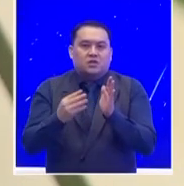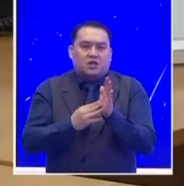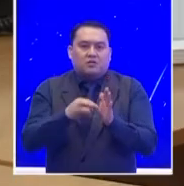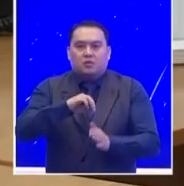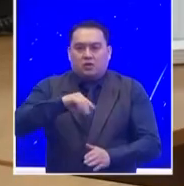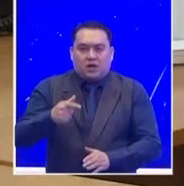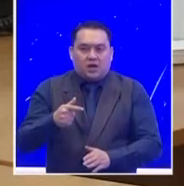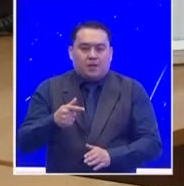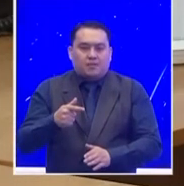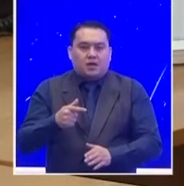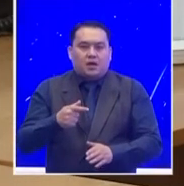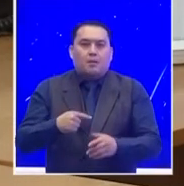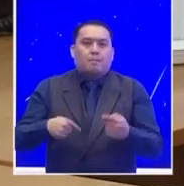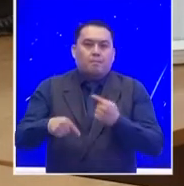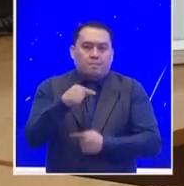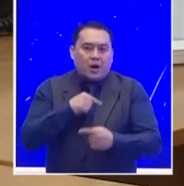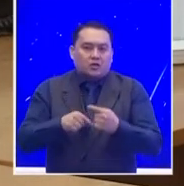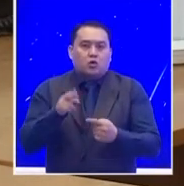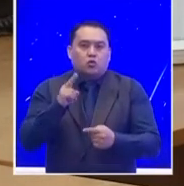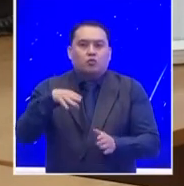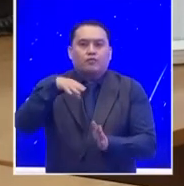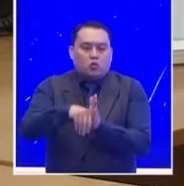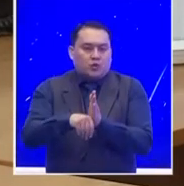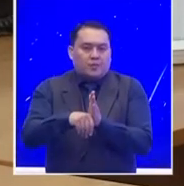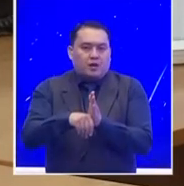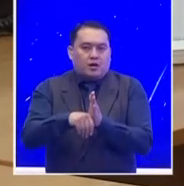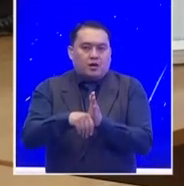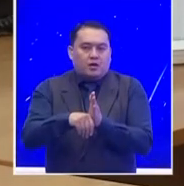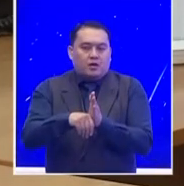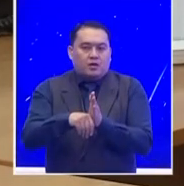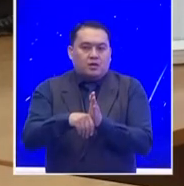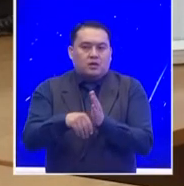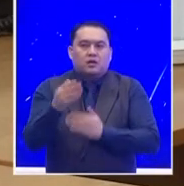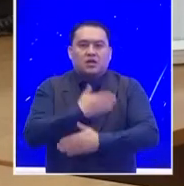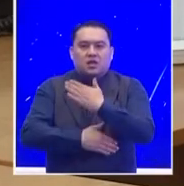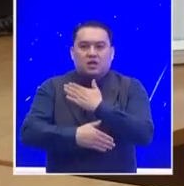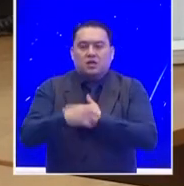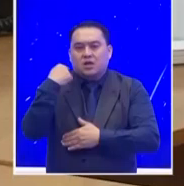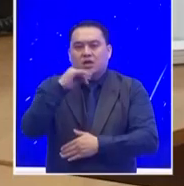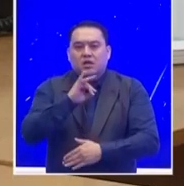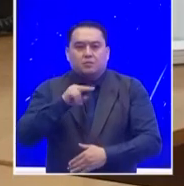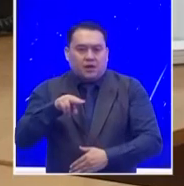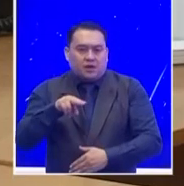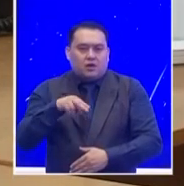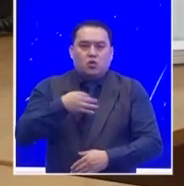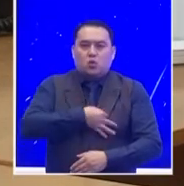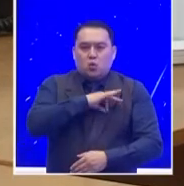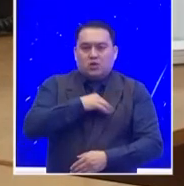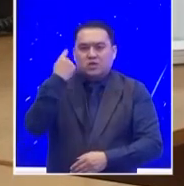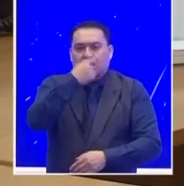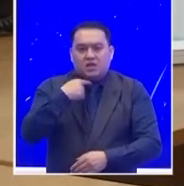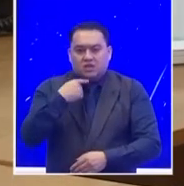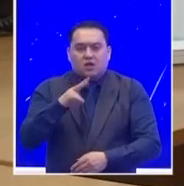миллионов. Теперь субъекты малого бизнеса. Кто к ним относится? К ним относятся индивидуальные предприниматели, либо юридические лица,